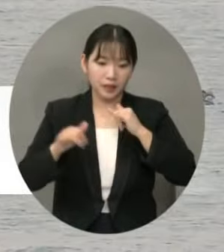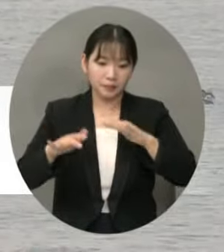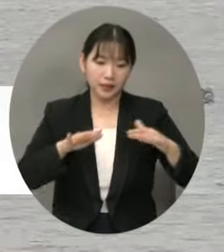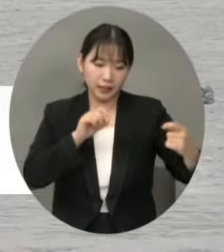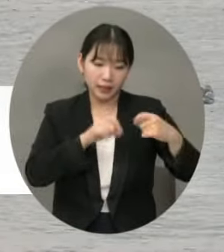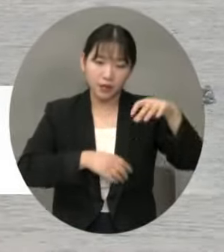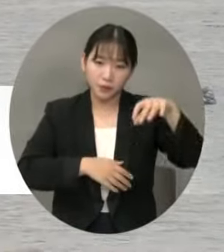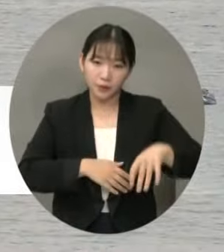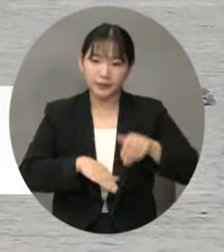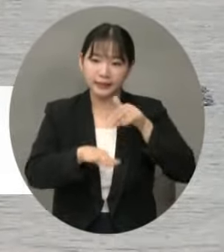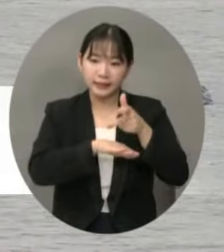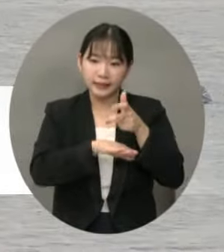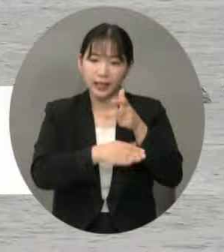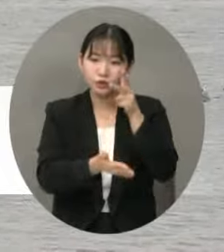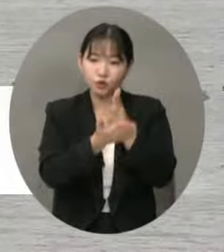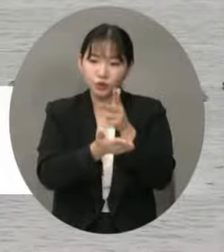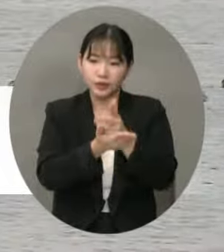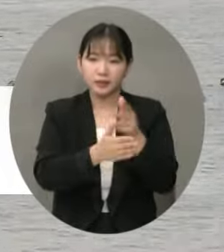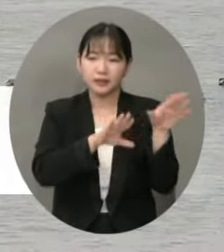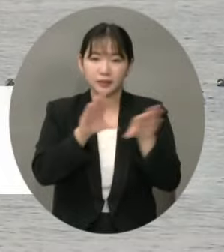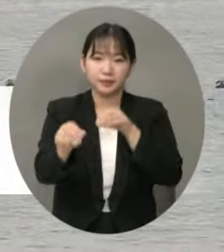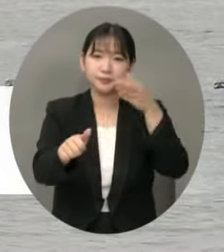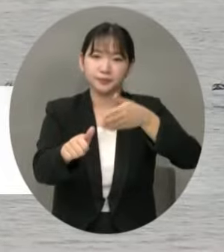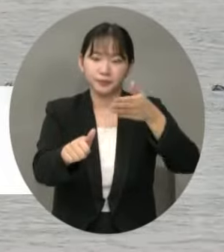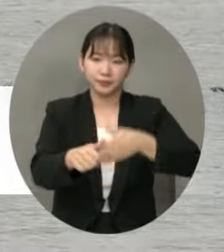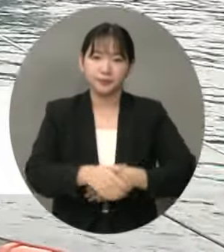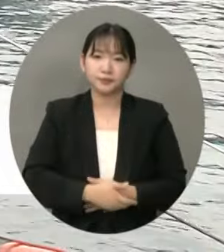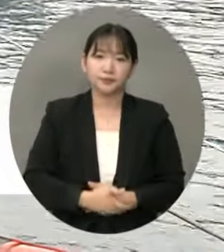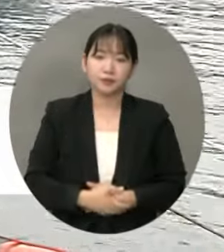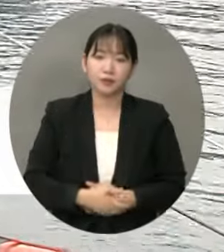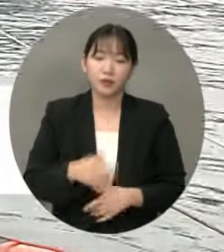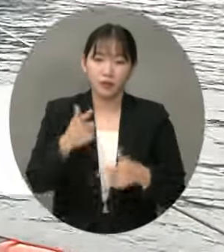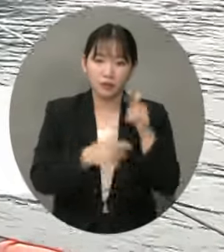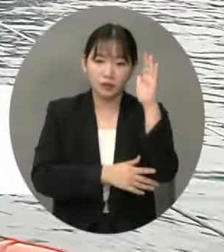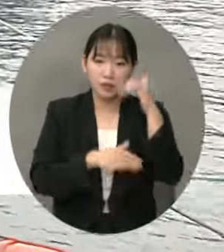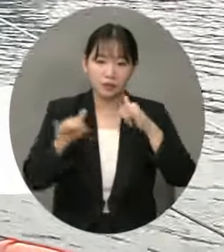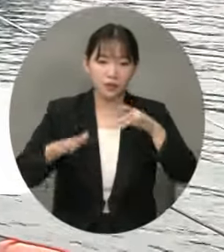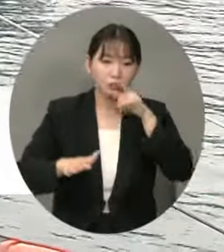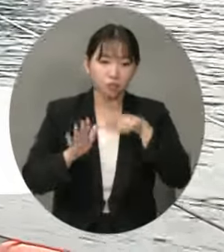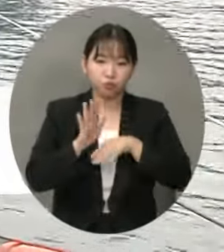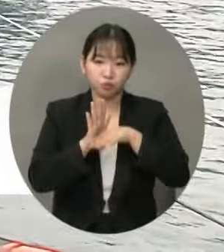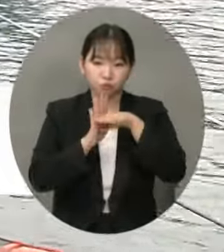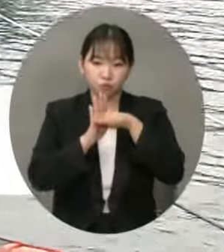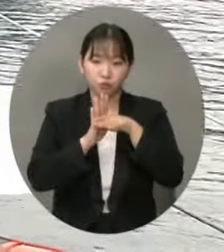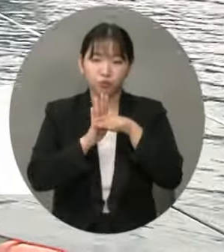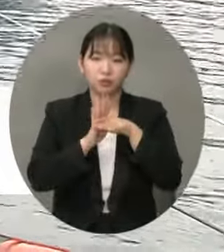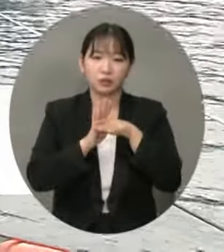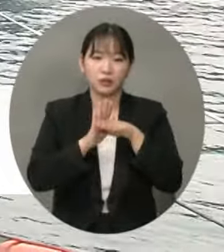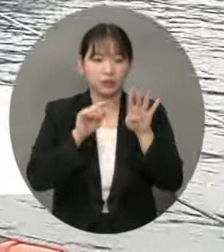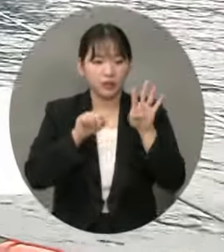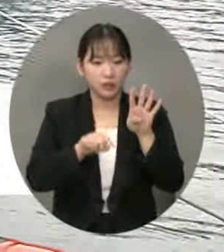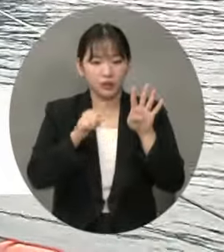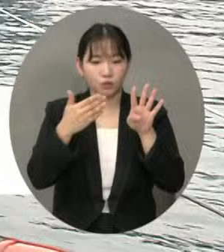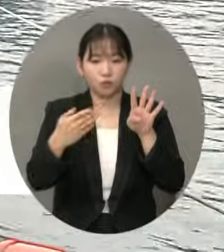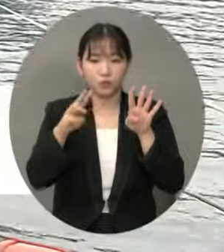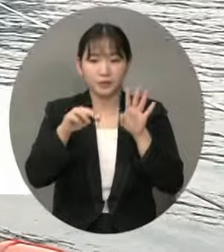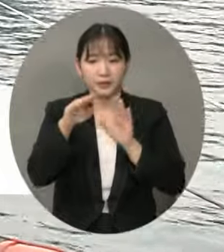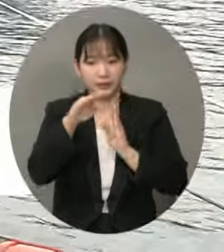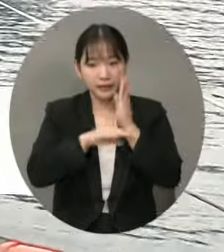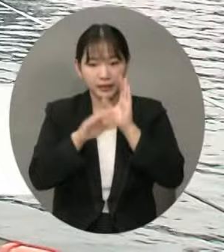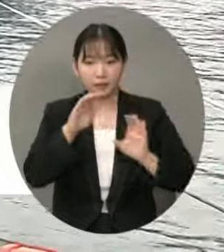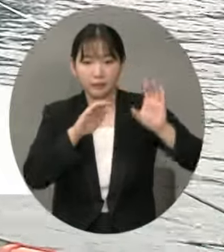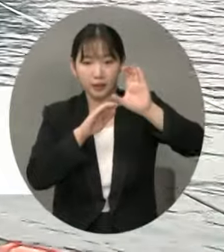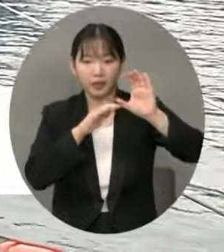저지대에는 차량 주정차 금지를 요청했습니다. 목포시는 바닷물 수위가 조속표상 4.9m 이상일